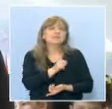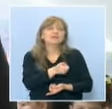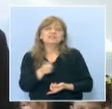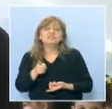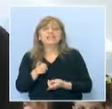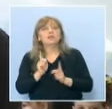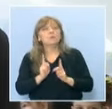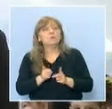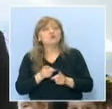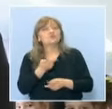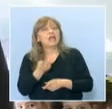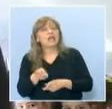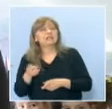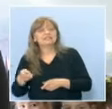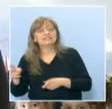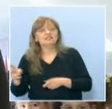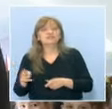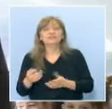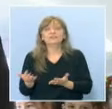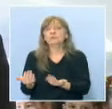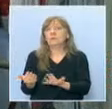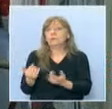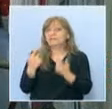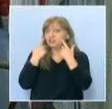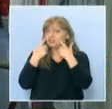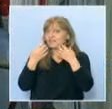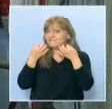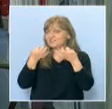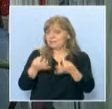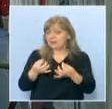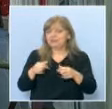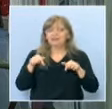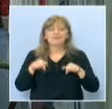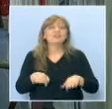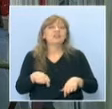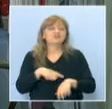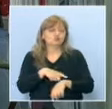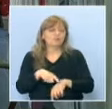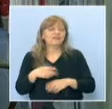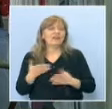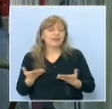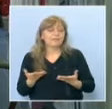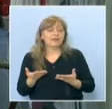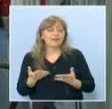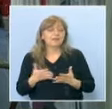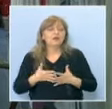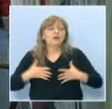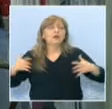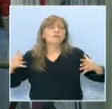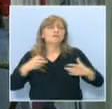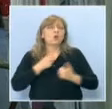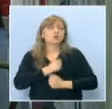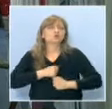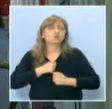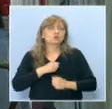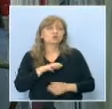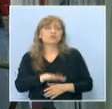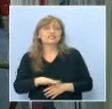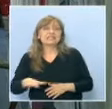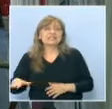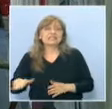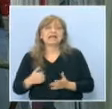различен. И да му привлече вниманието. В днешно време е изключително трудно за